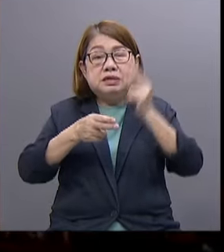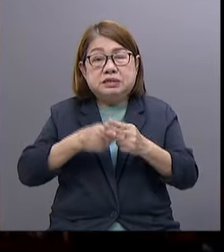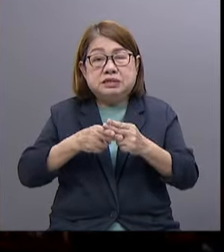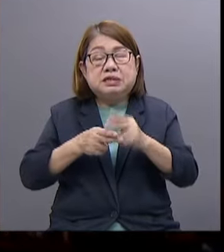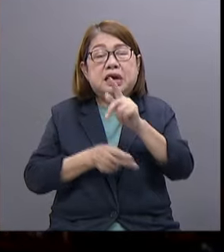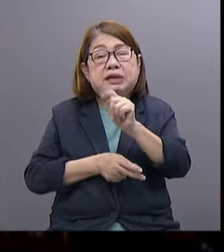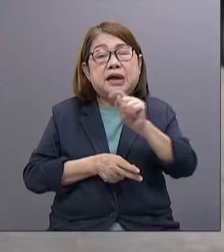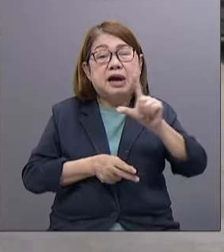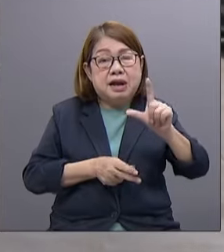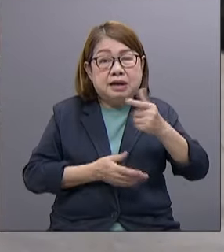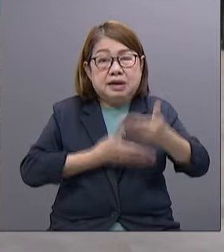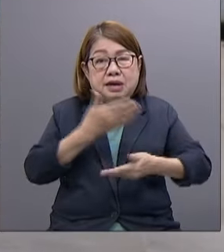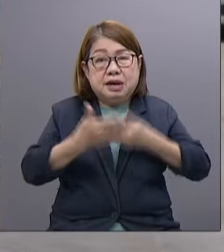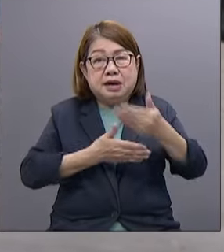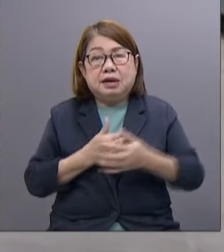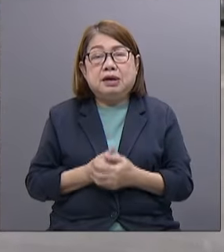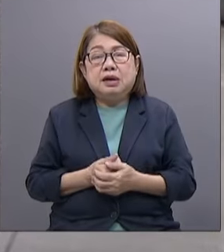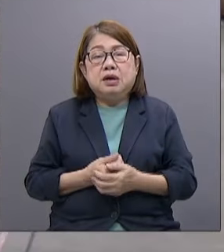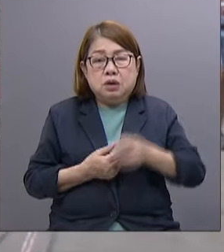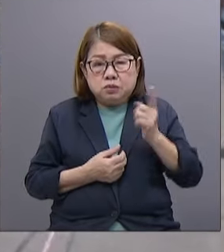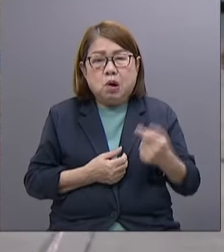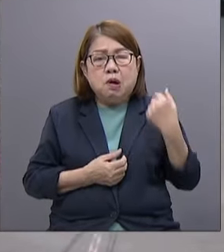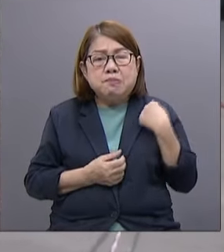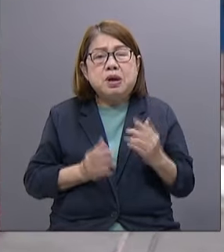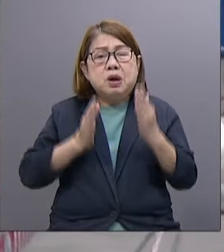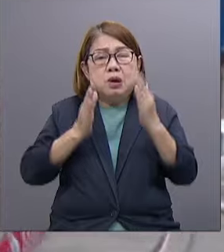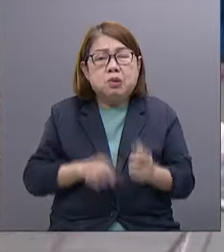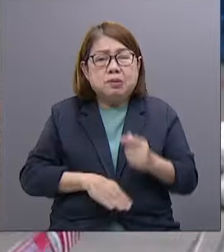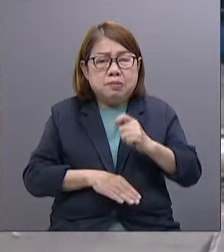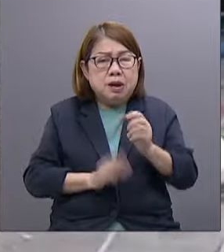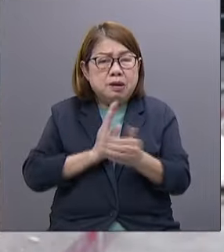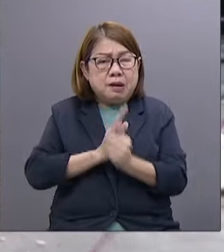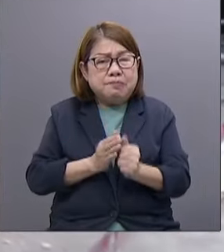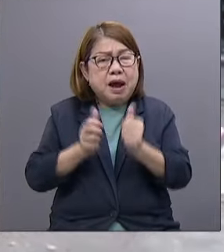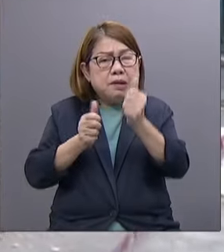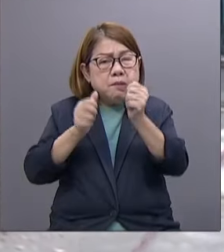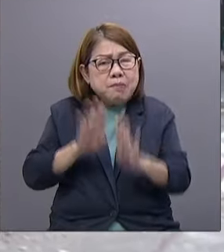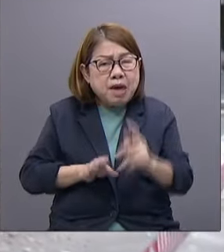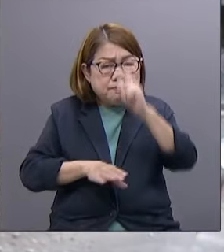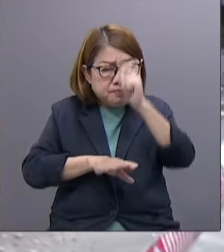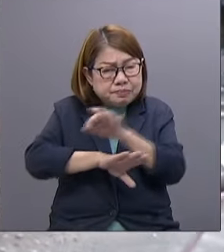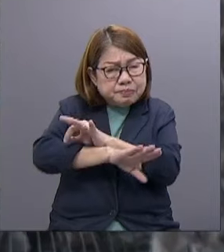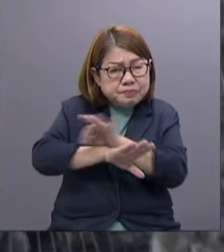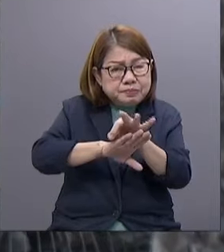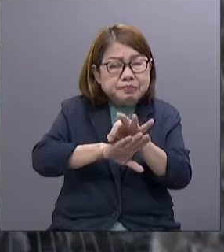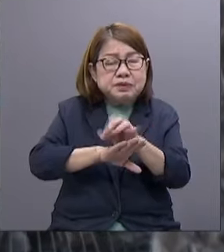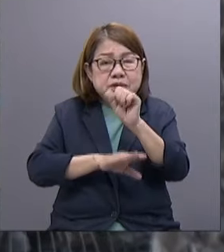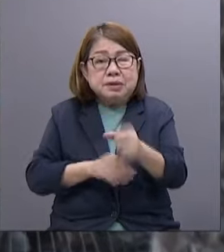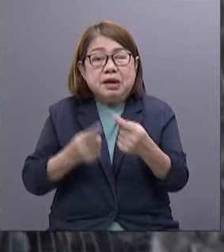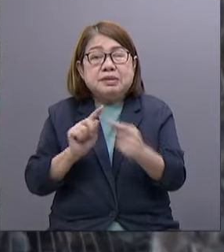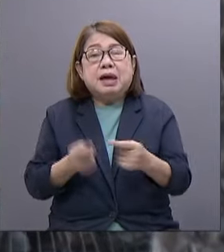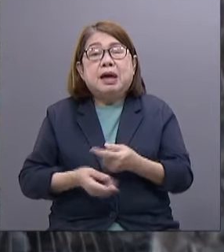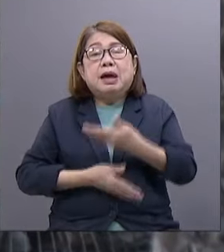ฮะนะฮะต้องมีสถาปนิกออกแบบนะครับวิศวกรด้วยนะครับตอนเนี้ยถ้าเป็นตลาดเนี่ยเมืองตลาดค้า